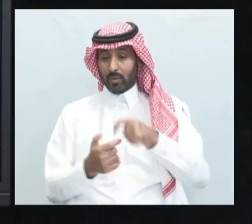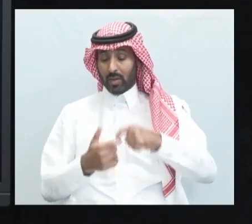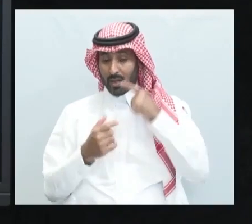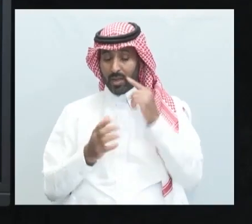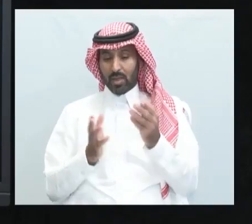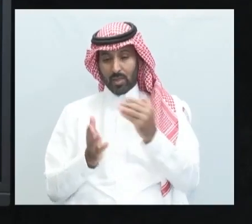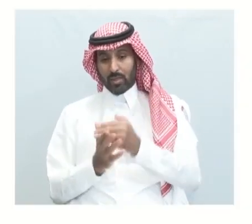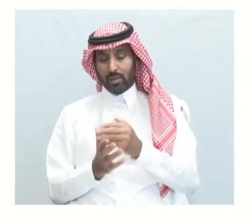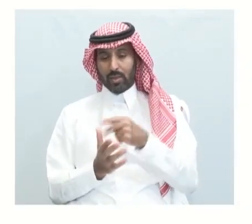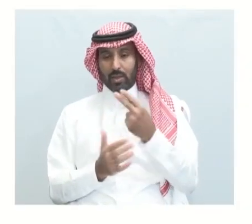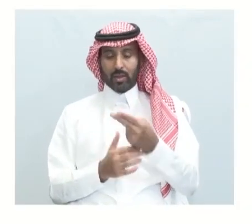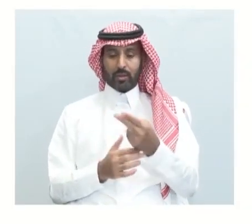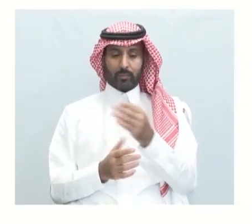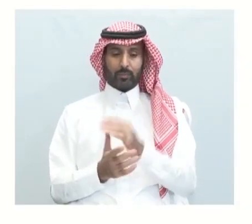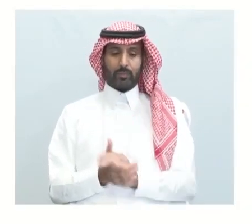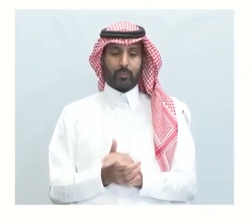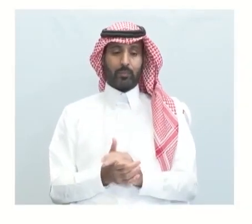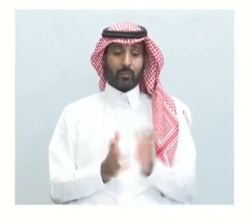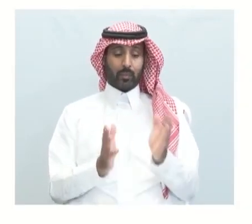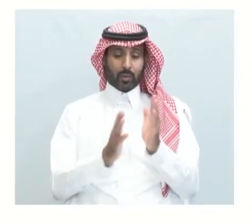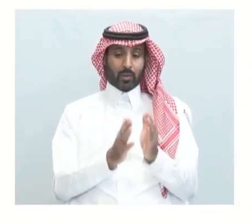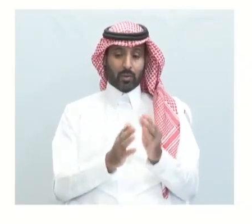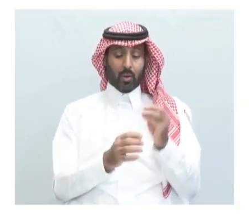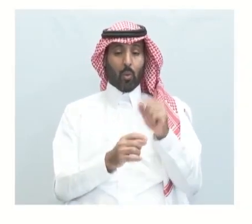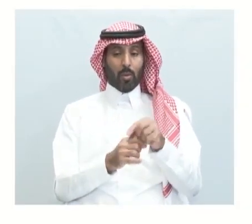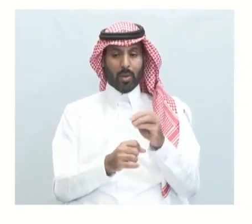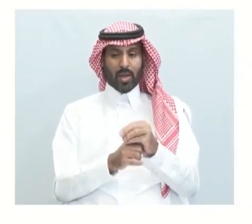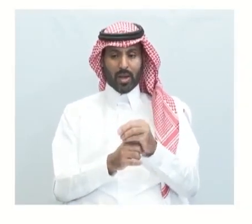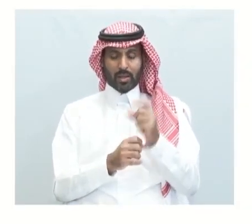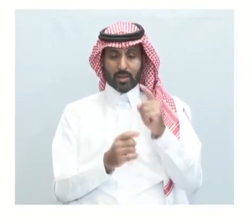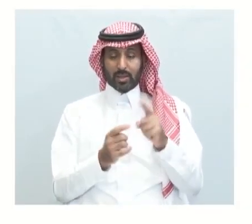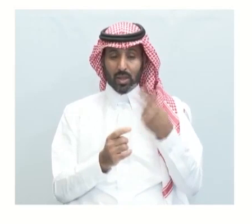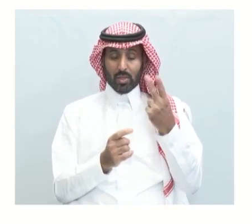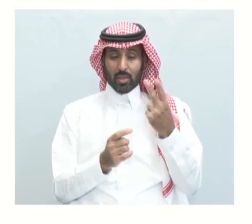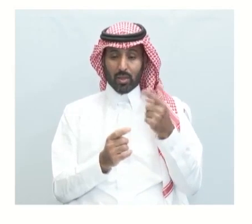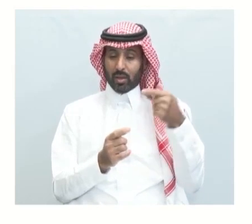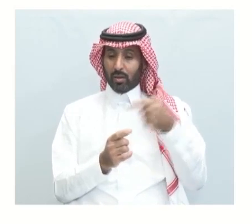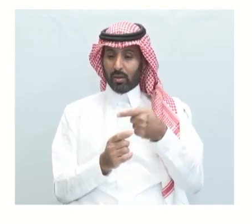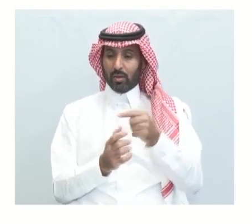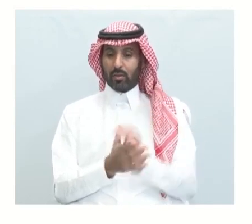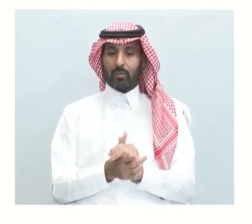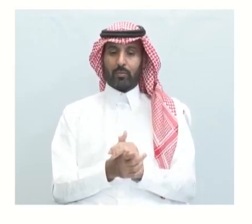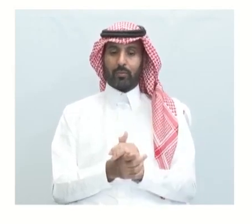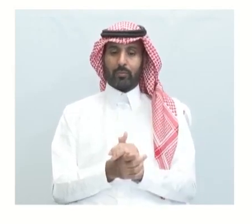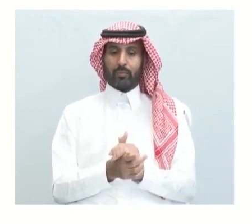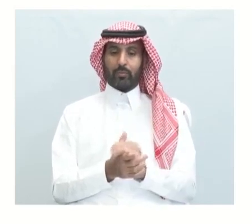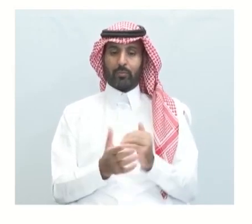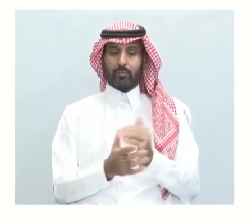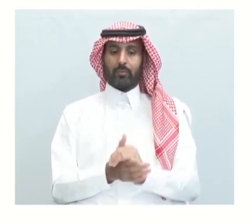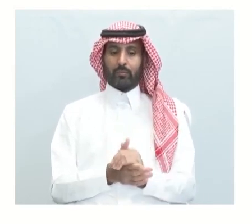بالعقده التاليه اذا الجزء الاول يحتوي على البيانات الجزء الثاني يحتوي على مؤشر يشير الى العقده